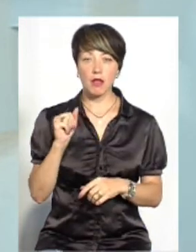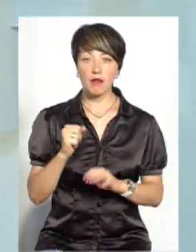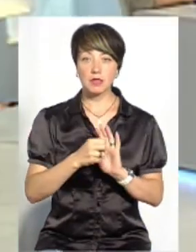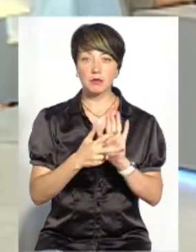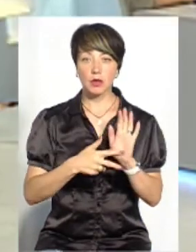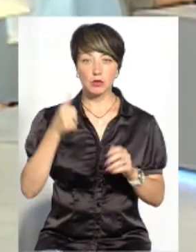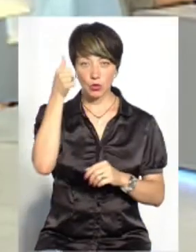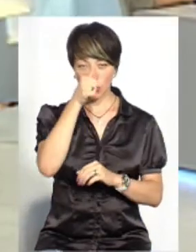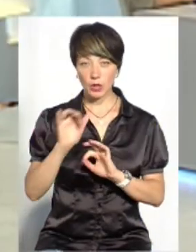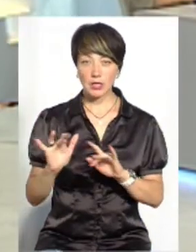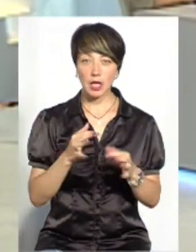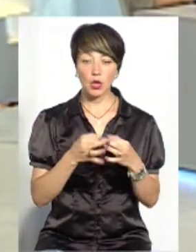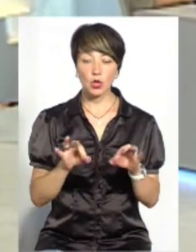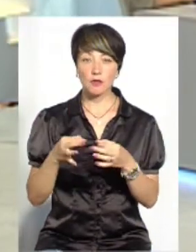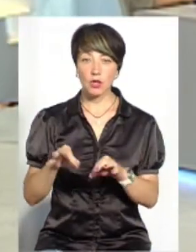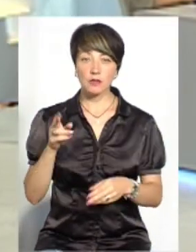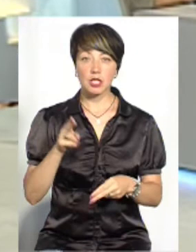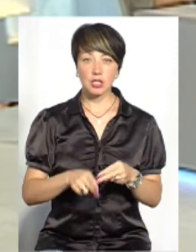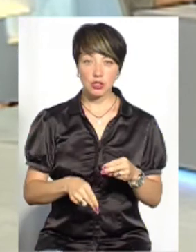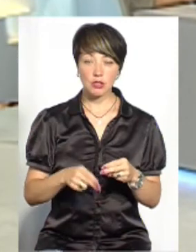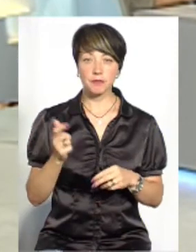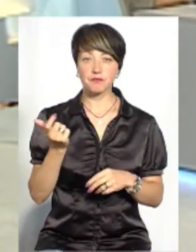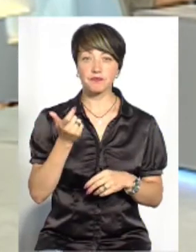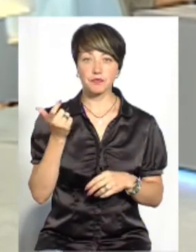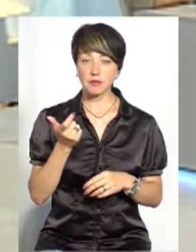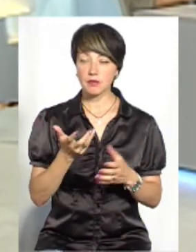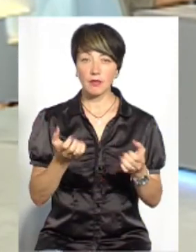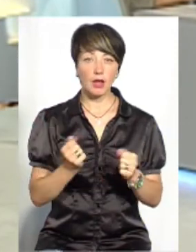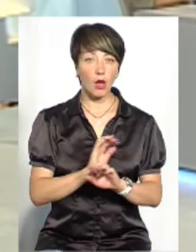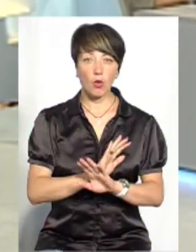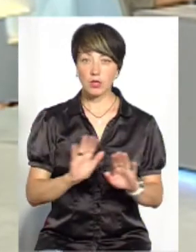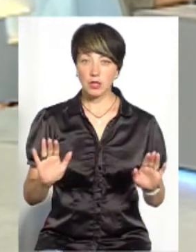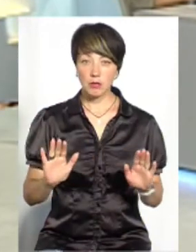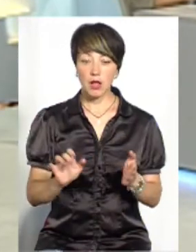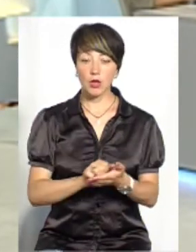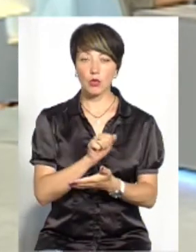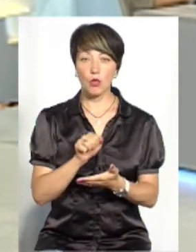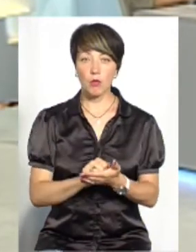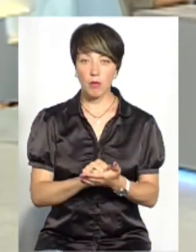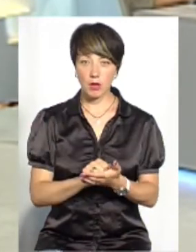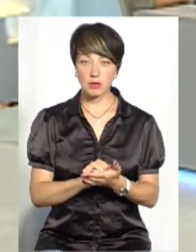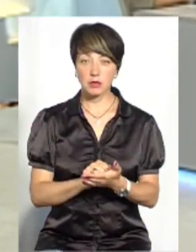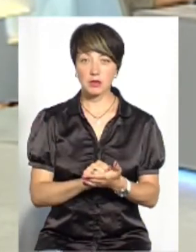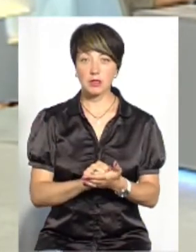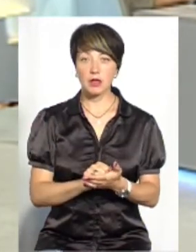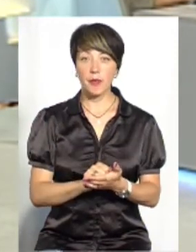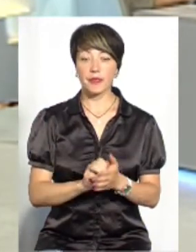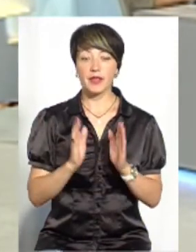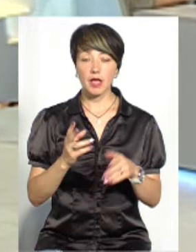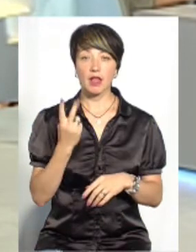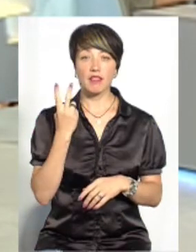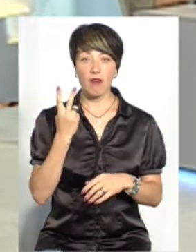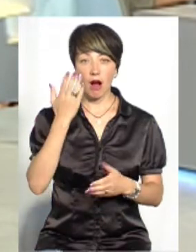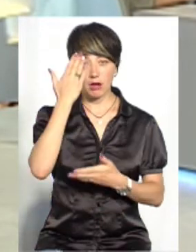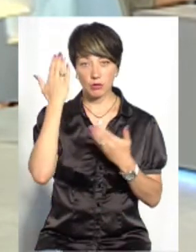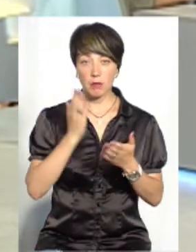дія дозволів закінчилася. Власники не отримали декларації, тільки два атракціони